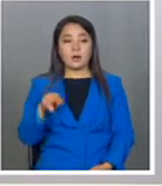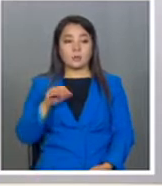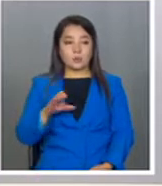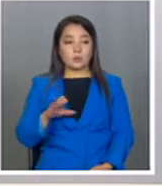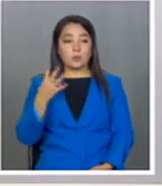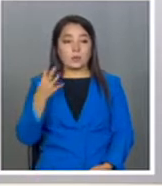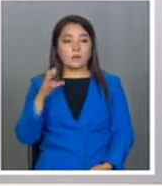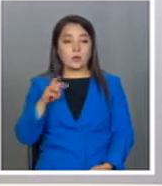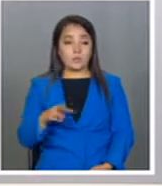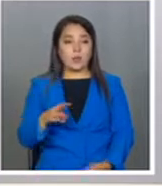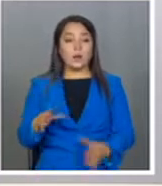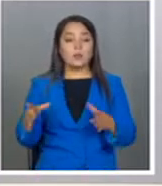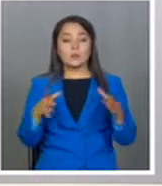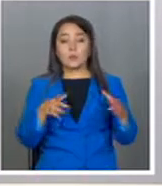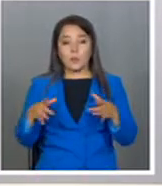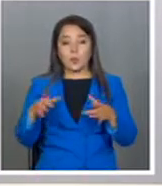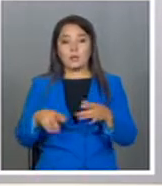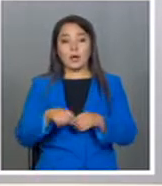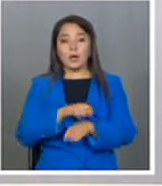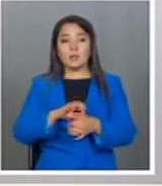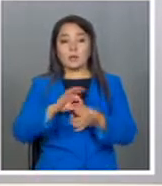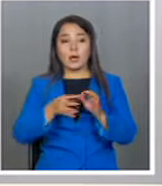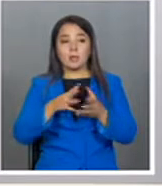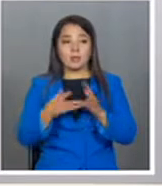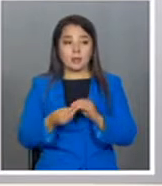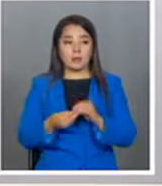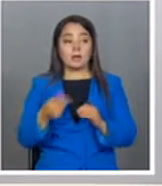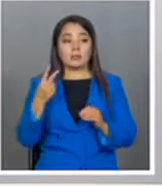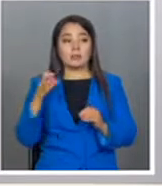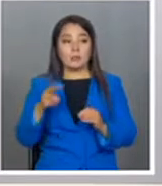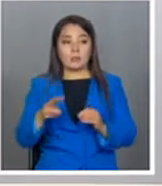тең дөңгелектен қабырғасы 2 сантиметр болатын